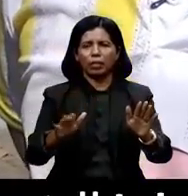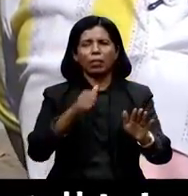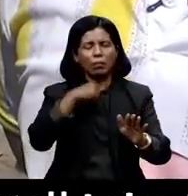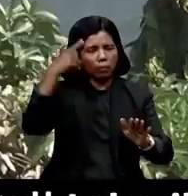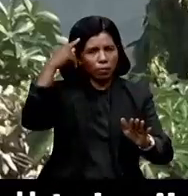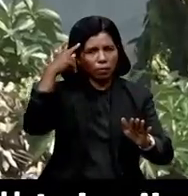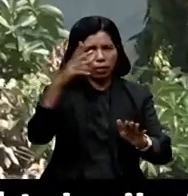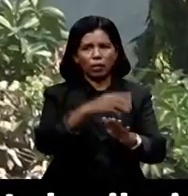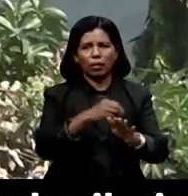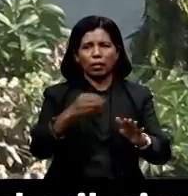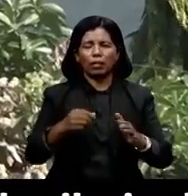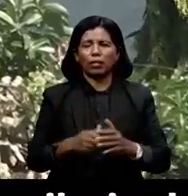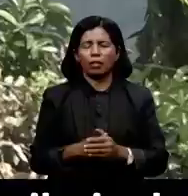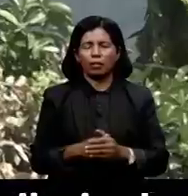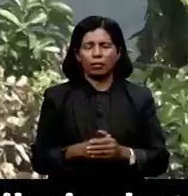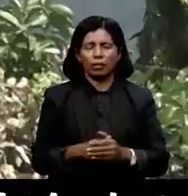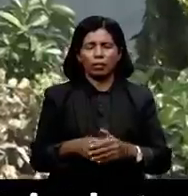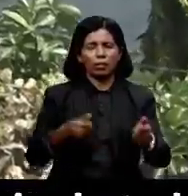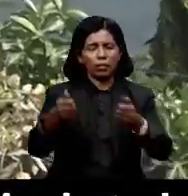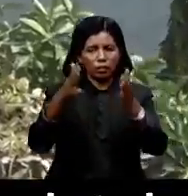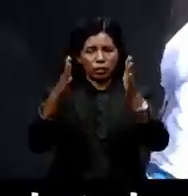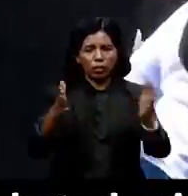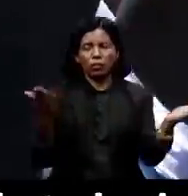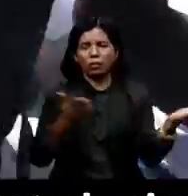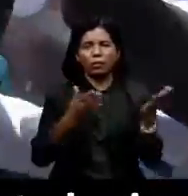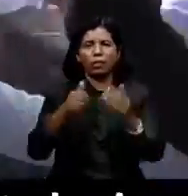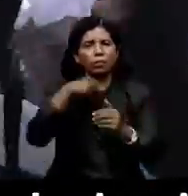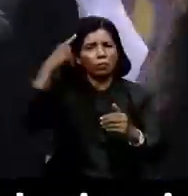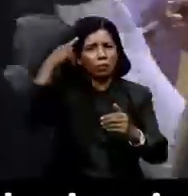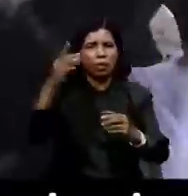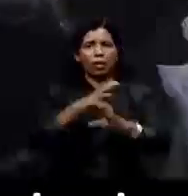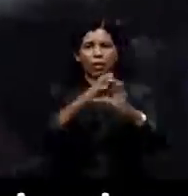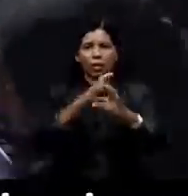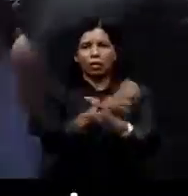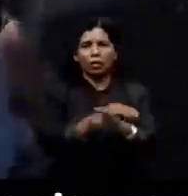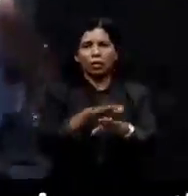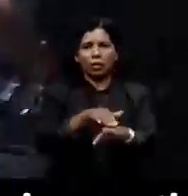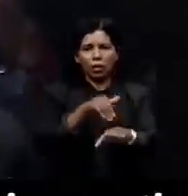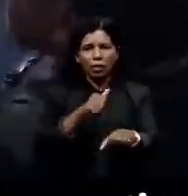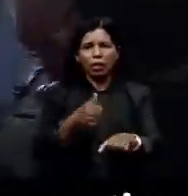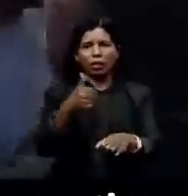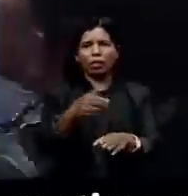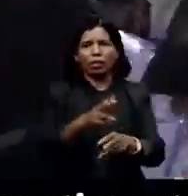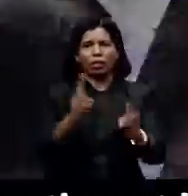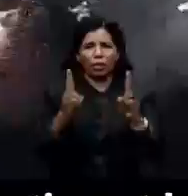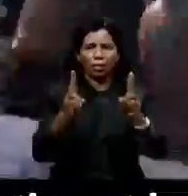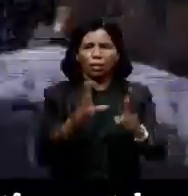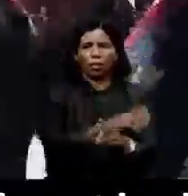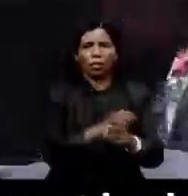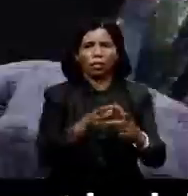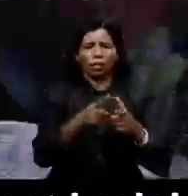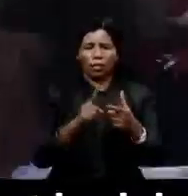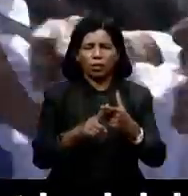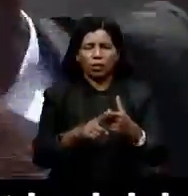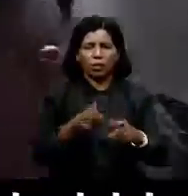me be superida be lori am papa ne careta né, mas ansa. Nini ikut tuan kerja, kemas ni ansa. Ansa, ni